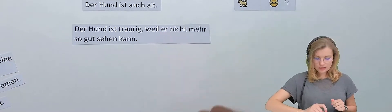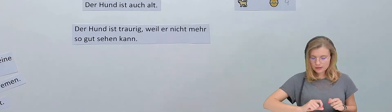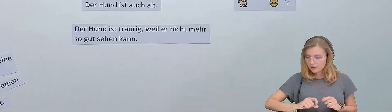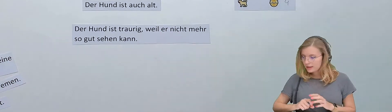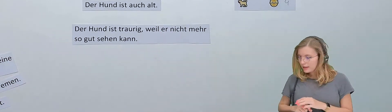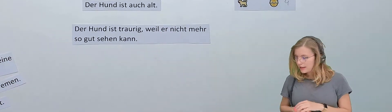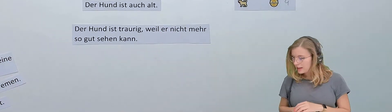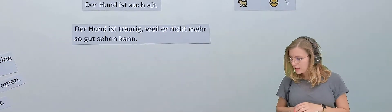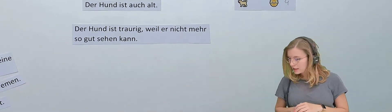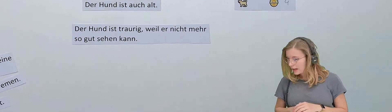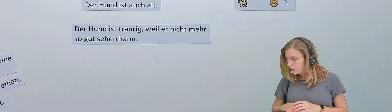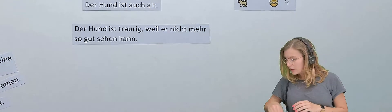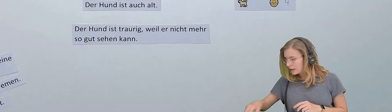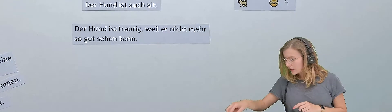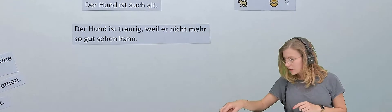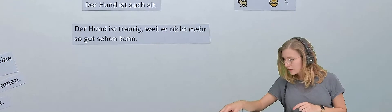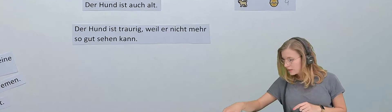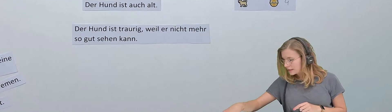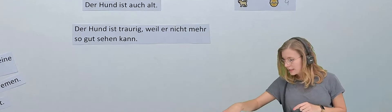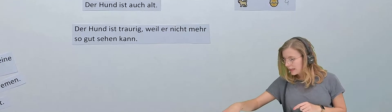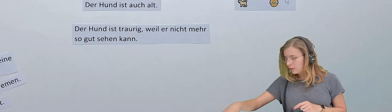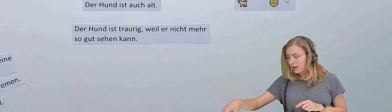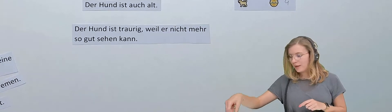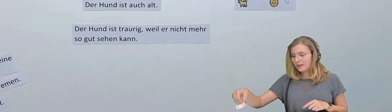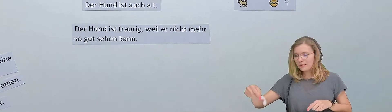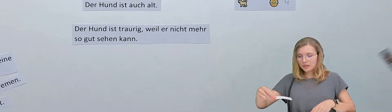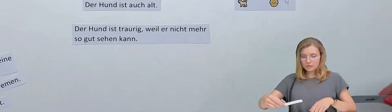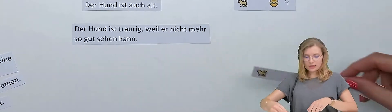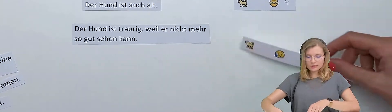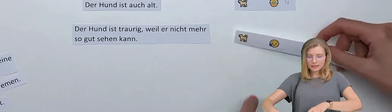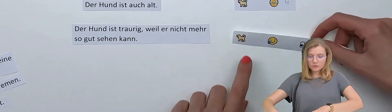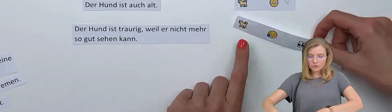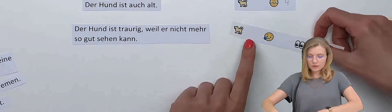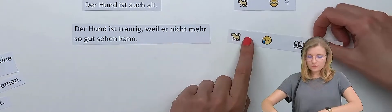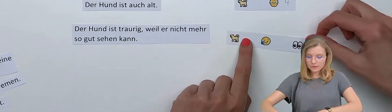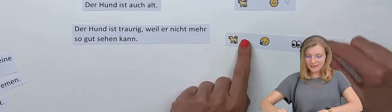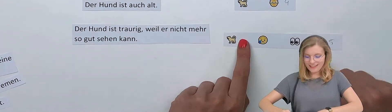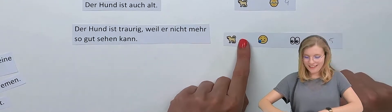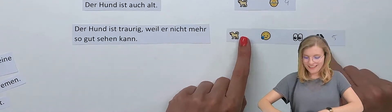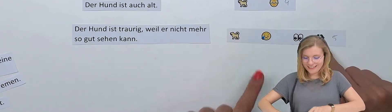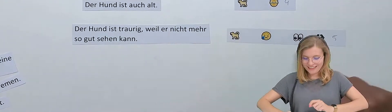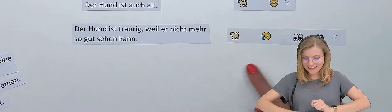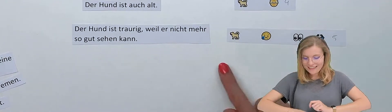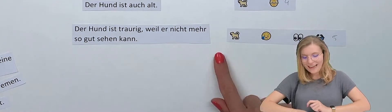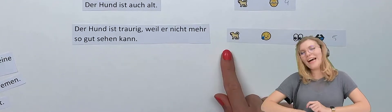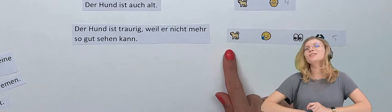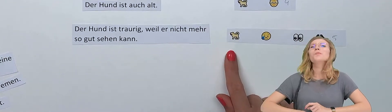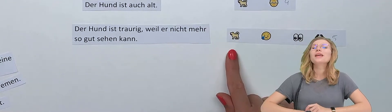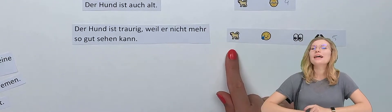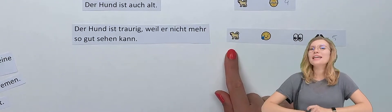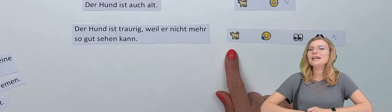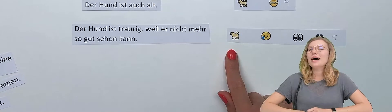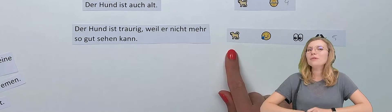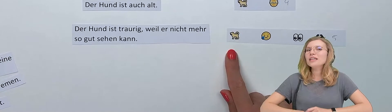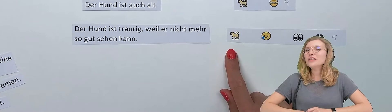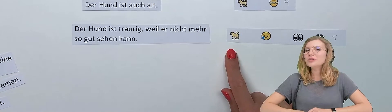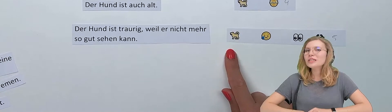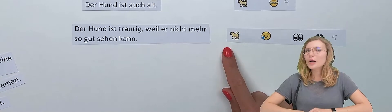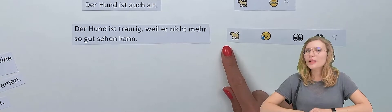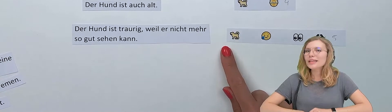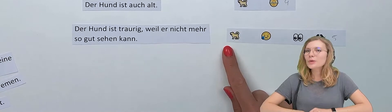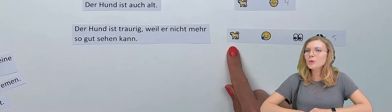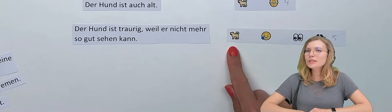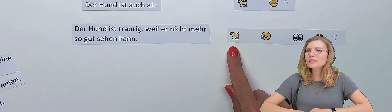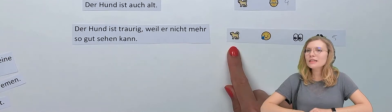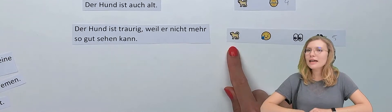Ne? Traurig. Sehen, oh ja, da habe ich mich selbst übertroffen. Also ich habe da ewig hin und